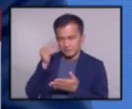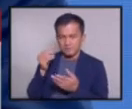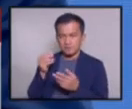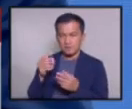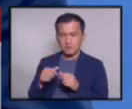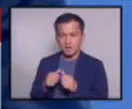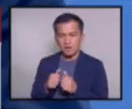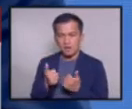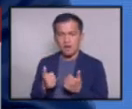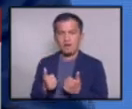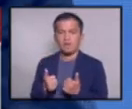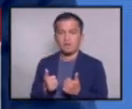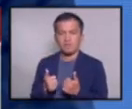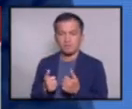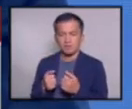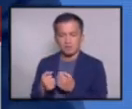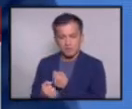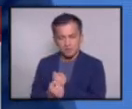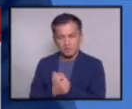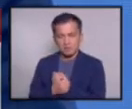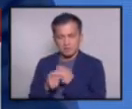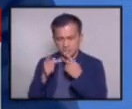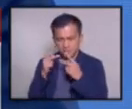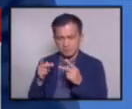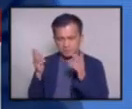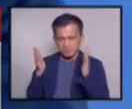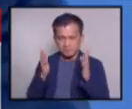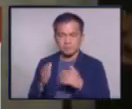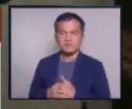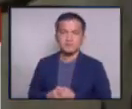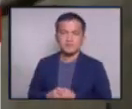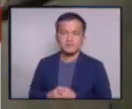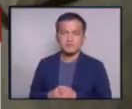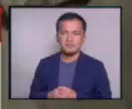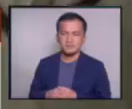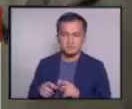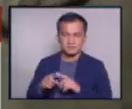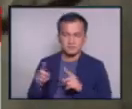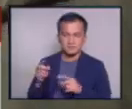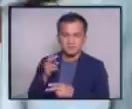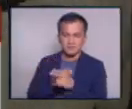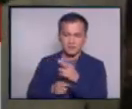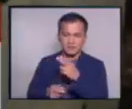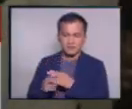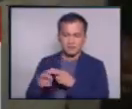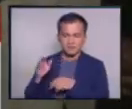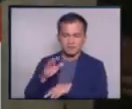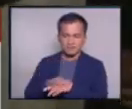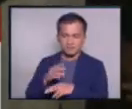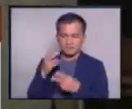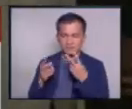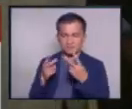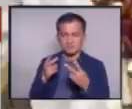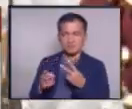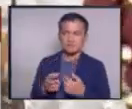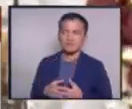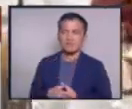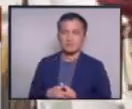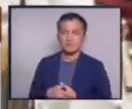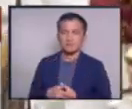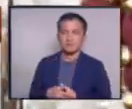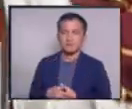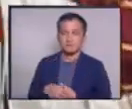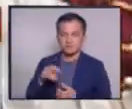I learned how to love public service, no? Iba yung hands-on eh. Nakikita mo yung